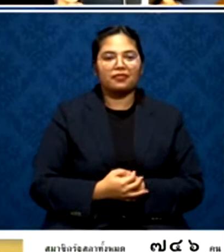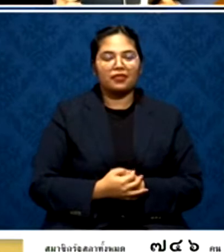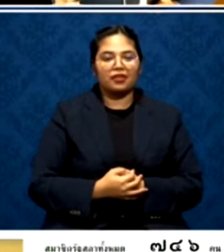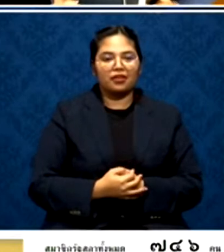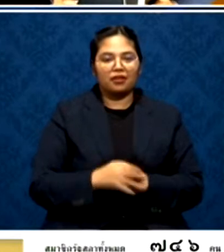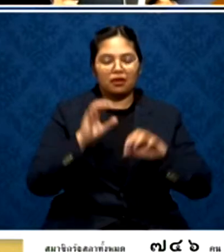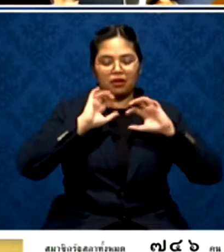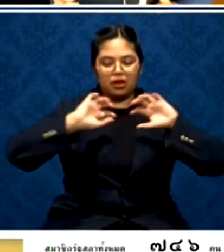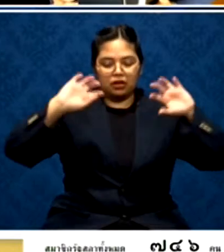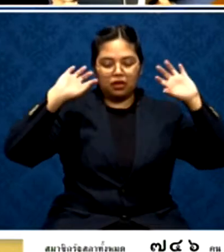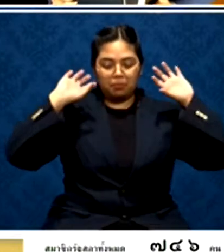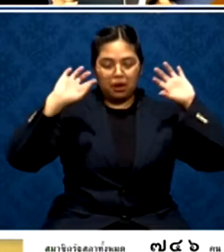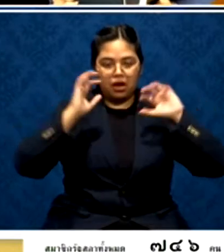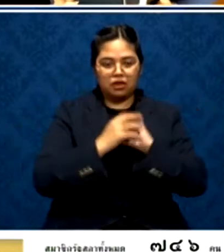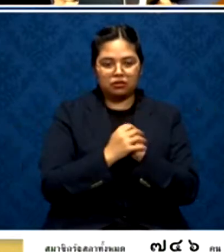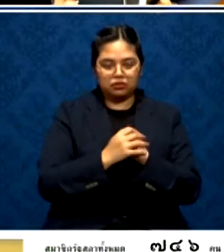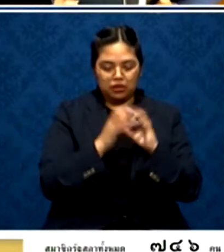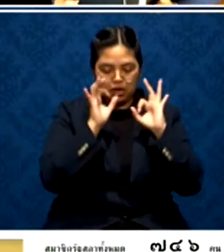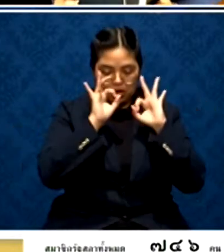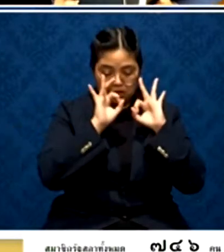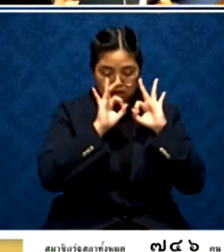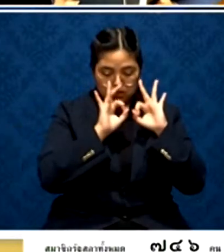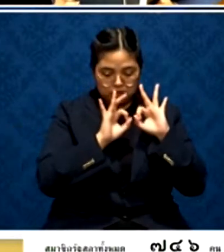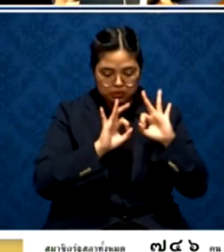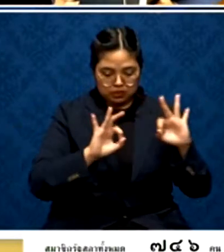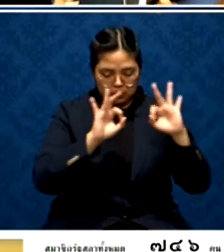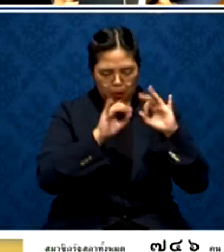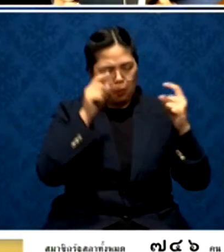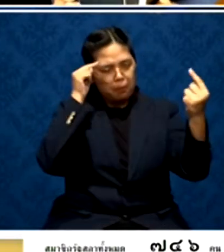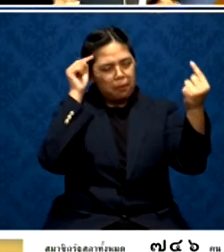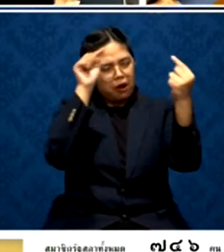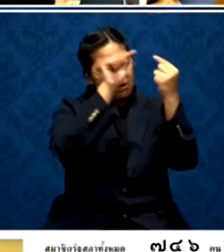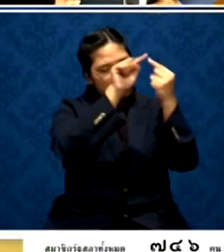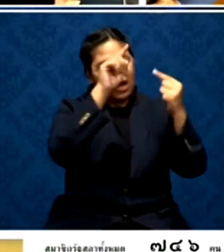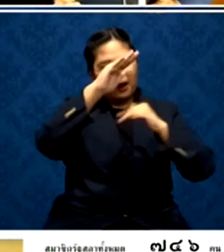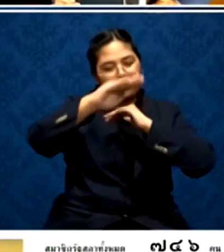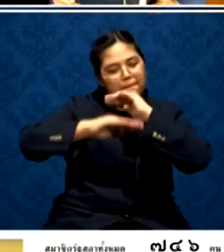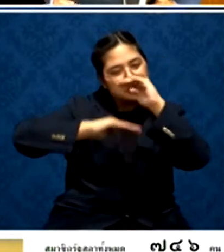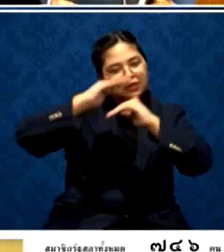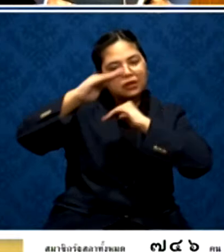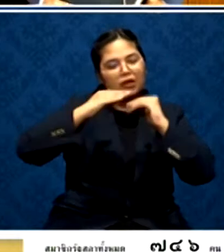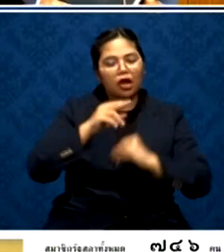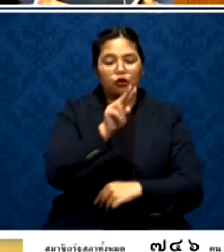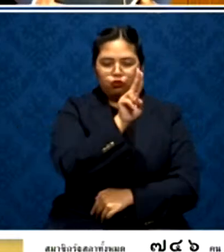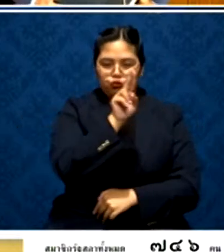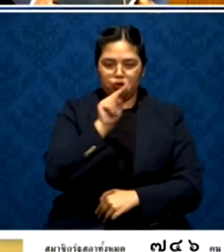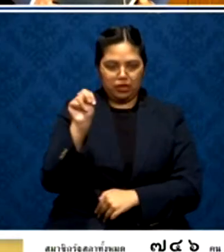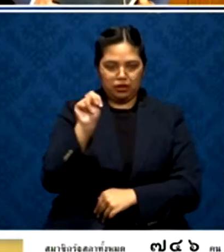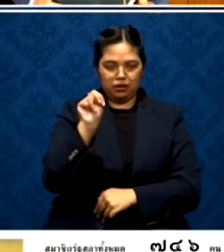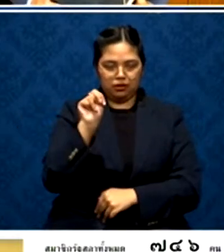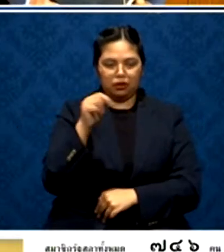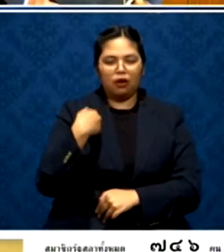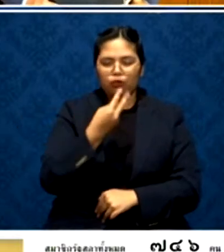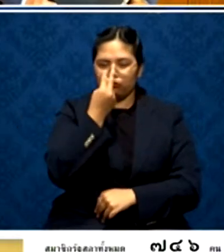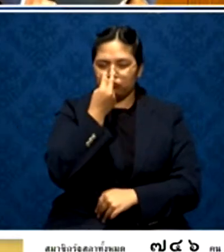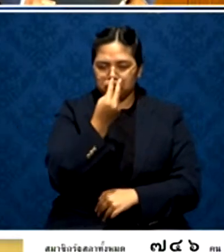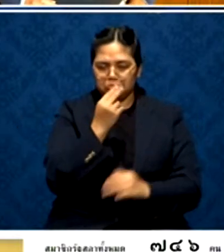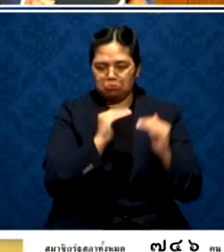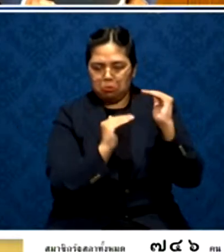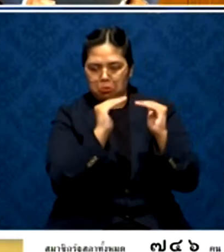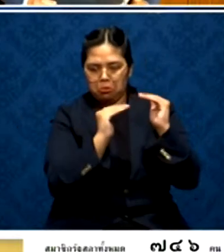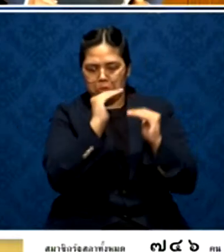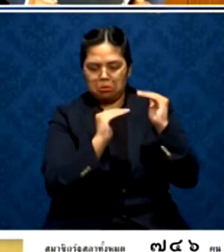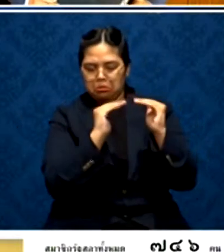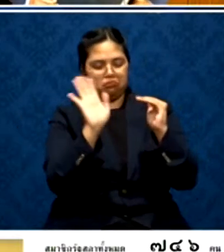ทยรัฐบาลจะไม่ละเลยเรื่องเป้าหมายการพัฒนาที่ยั่งยืนของสหประชาชาติรัฐบาลจะมุ่งลดความเหลื่อมล้ำ